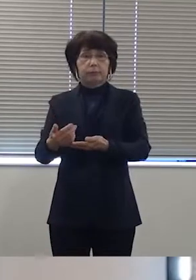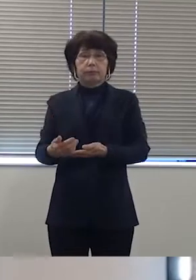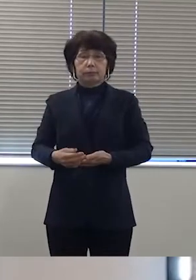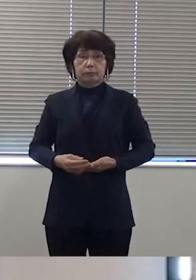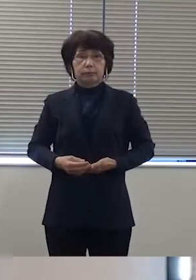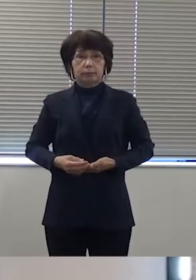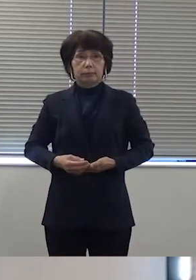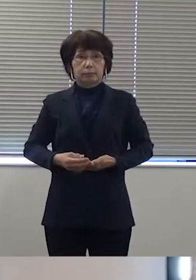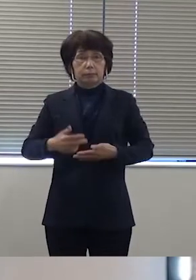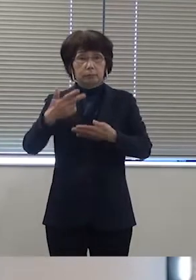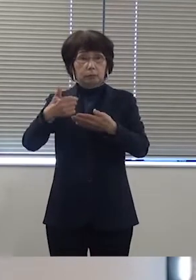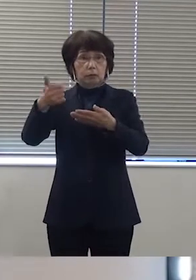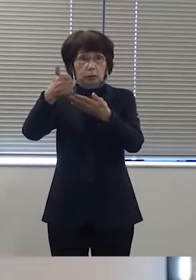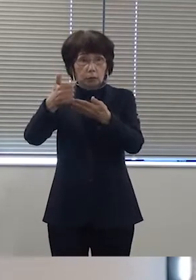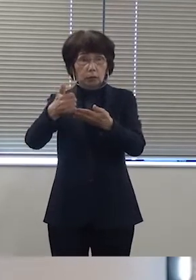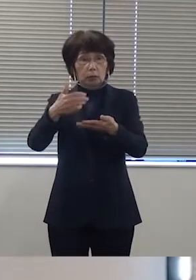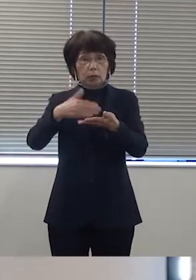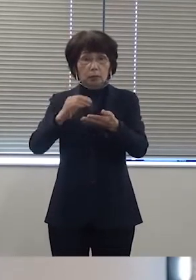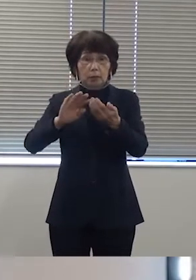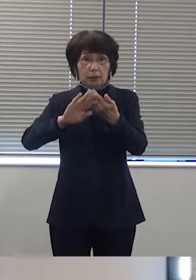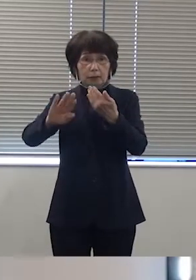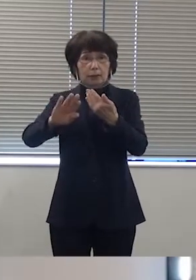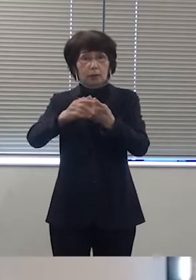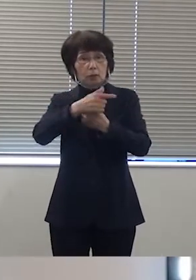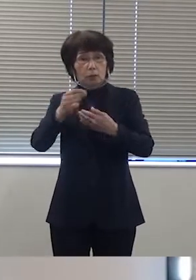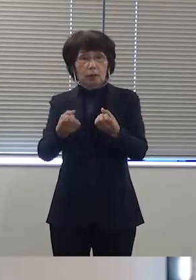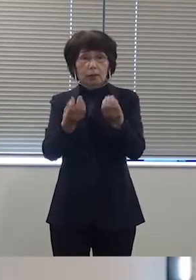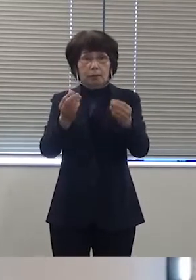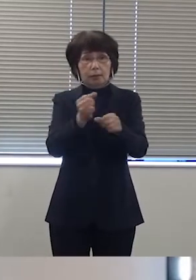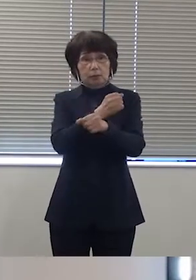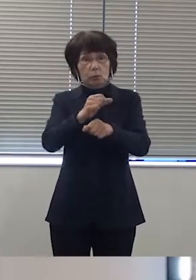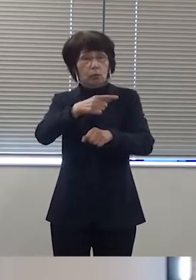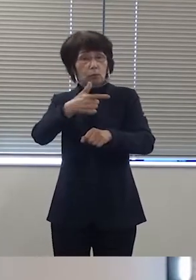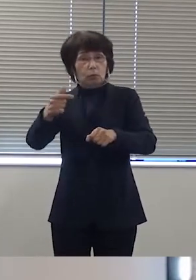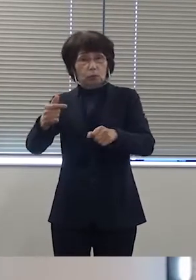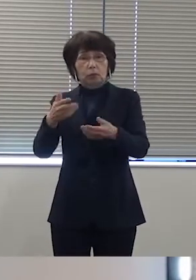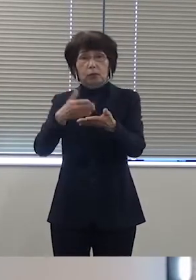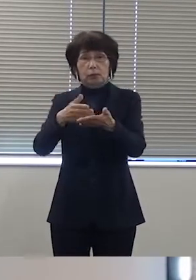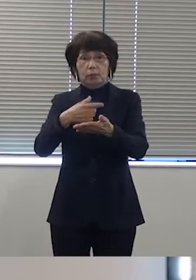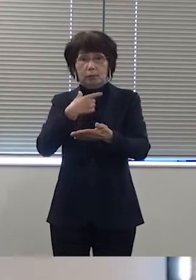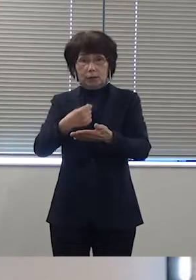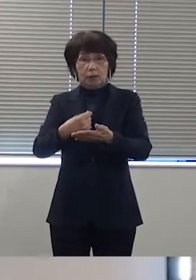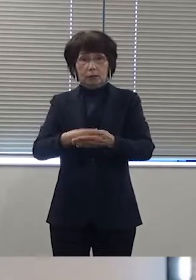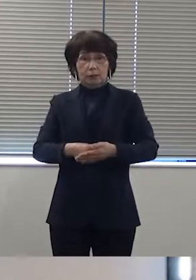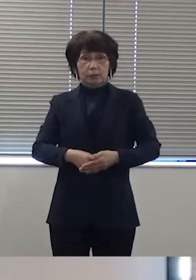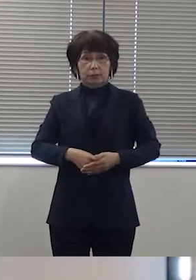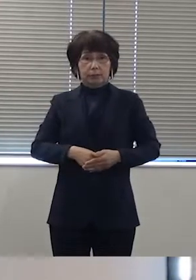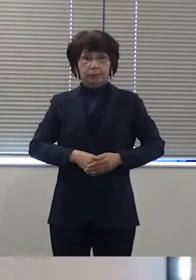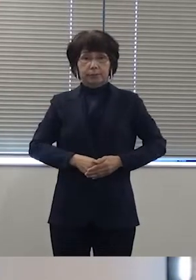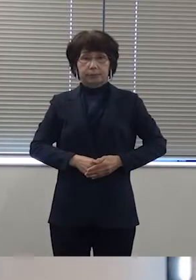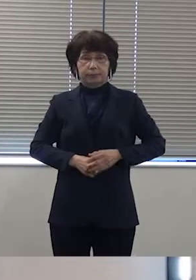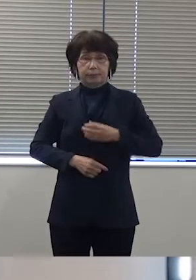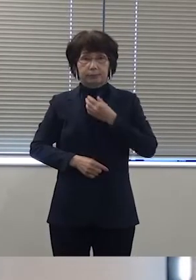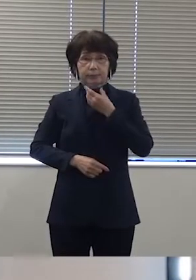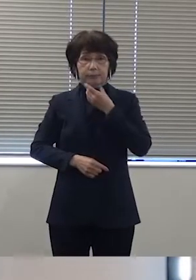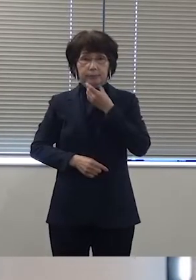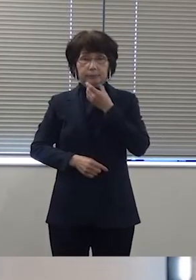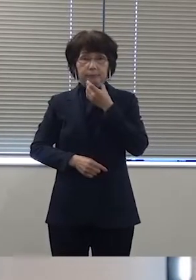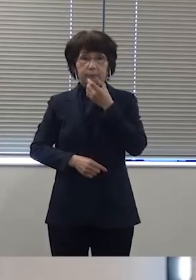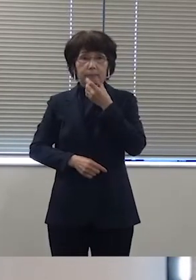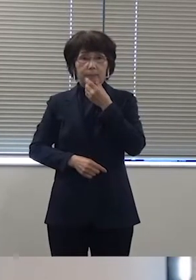新規事業を中心にご説明をさせていただきます。15ページをお願いいたします。 15ページを